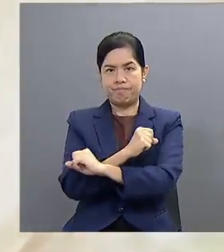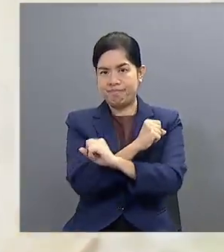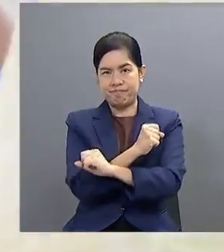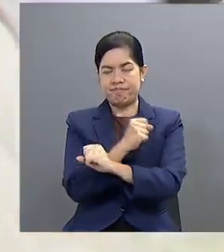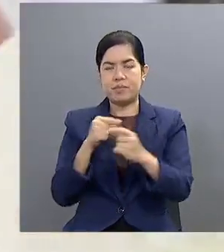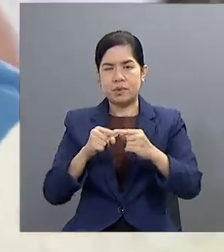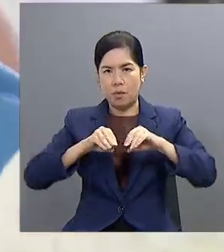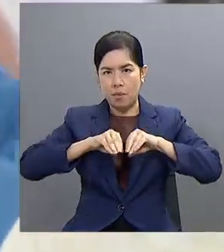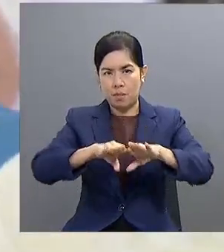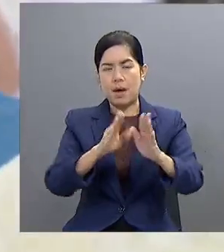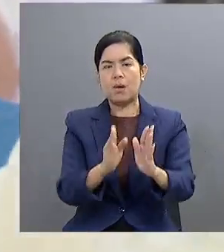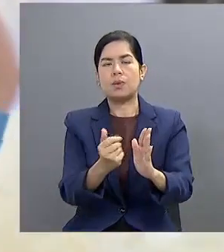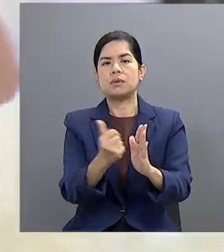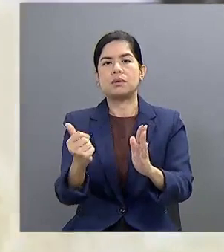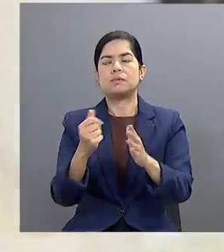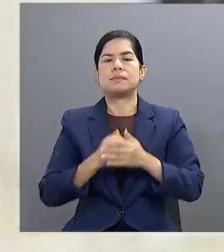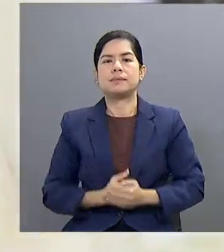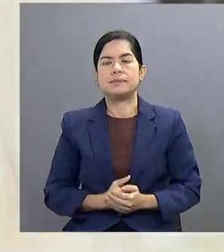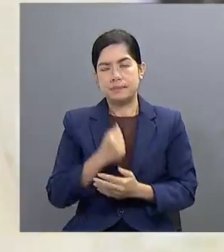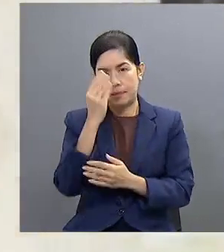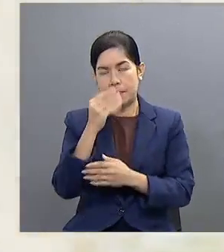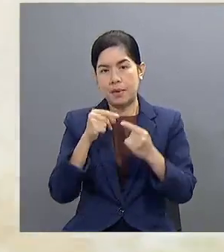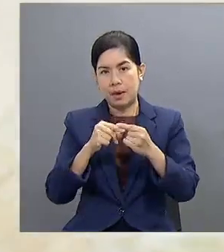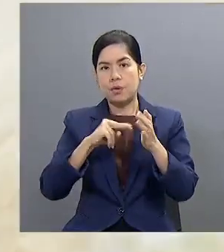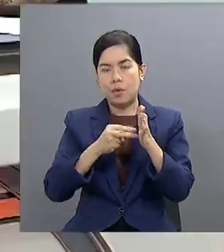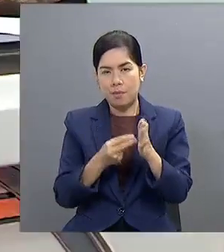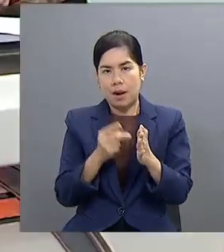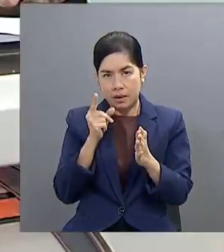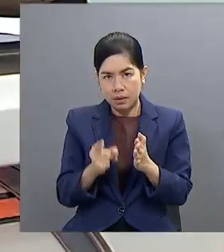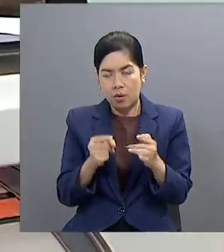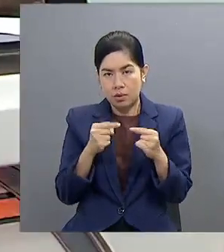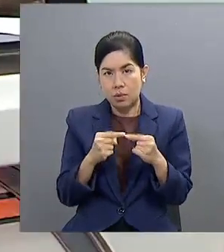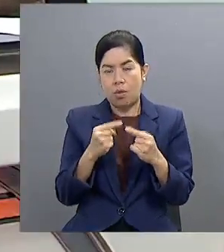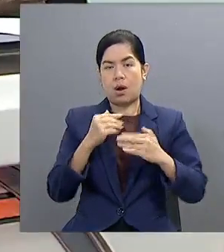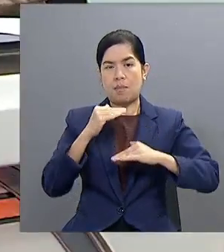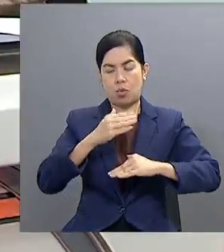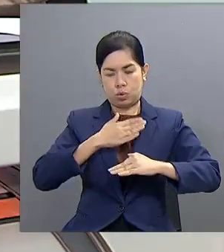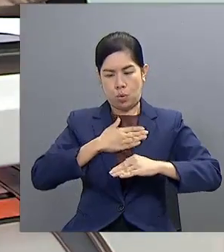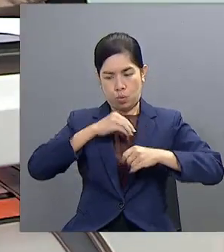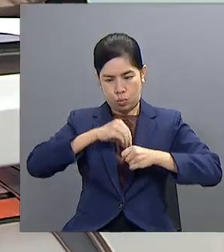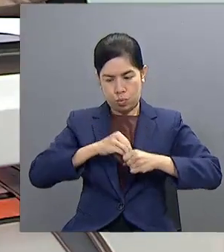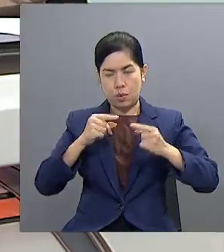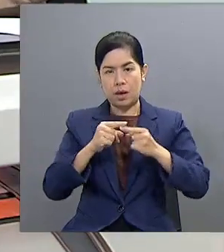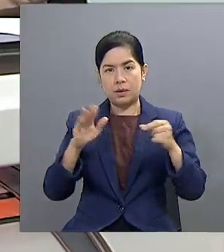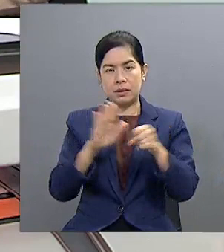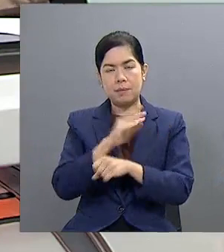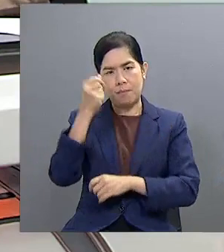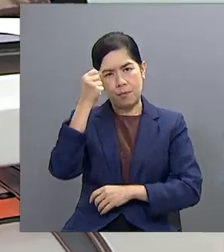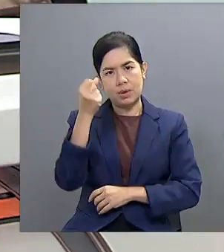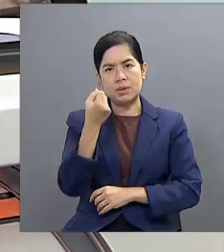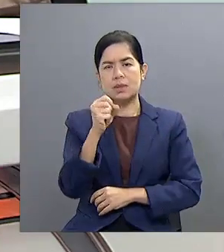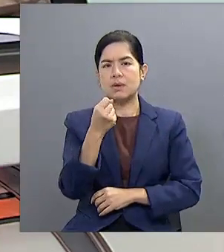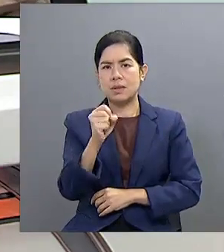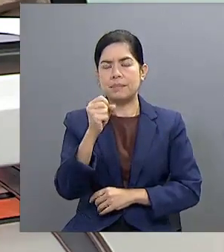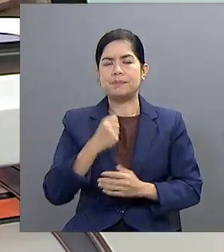พึ่งผู้อื่นคืออย่างน้อยให้ครบ 10วันค่ะและที่นักไวรัสวิทยากำลังจับตามองว่าอาจจะเป็น